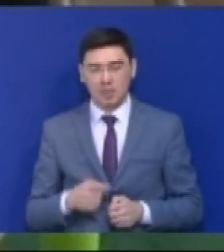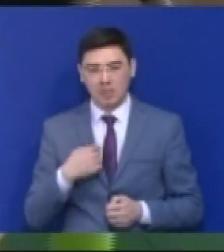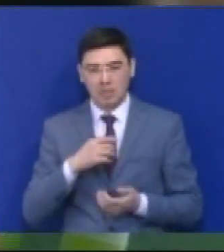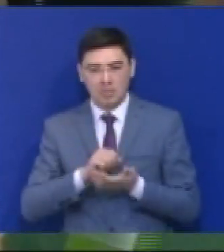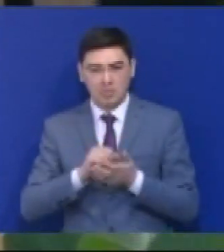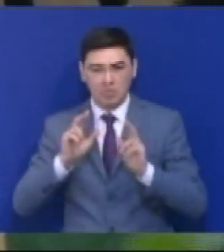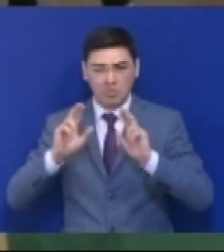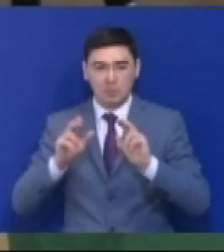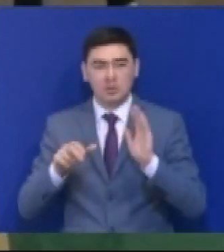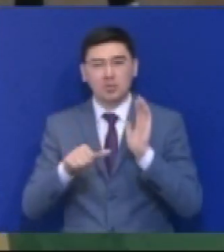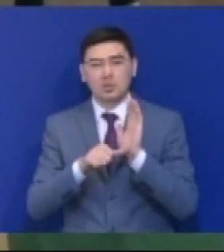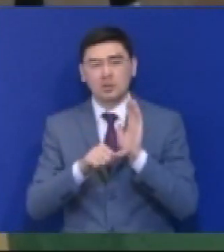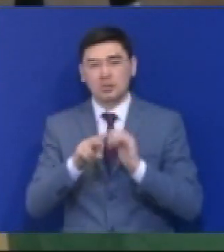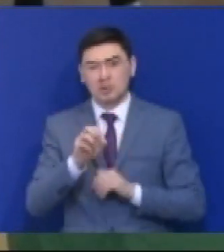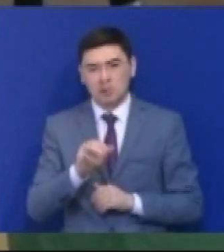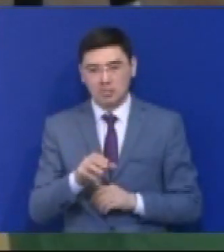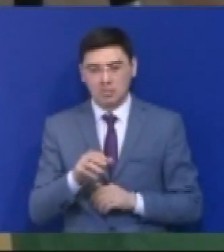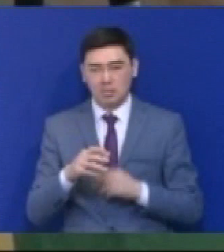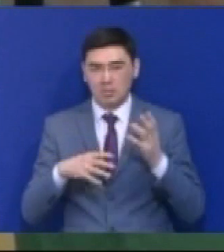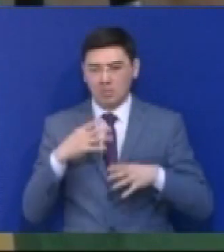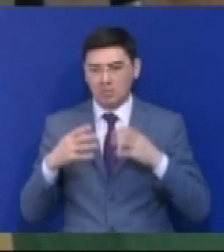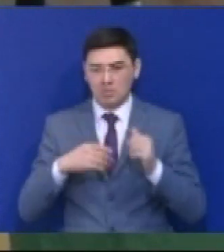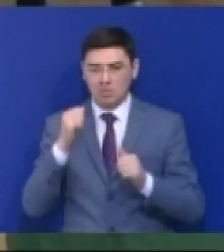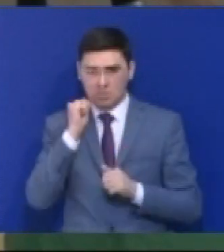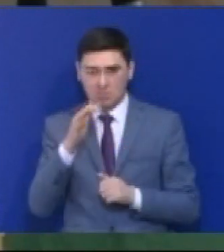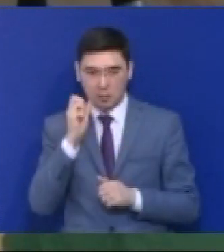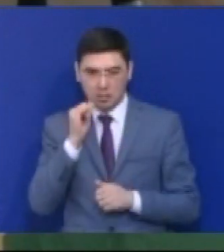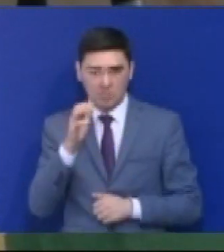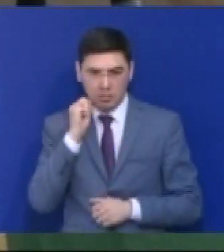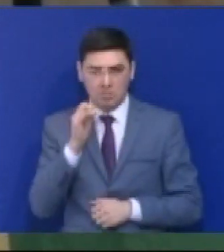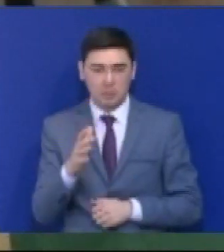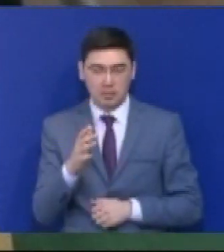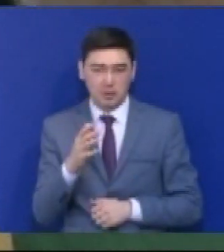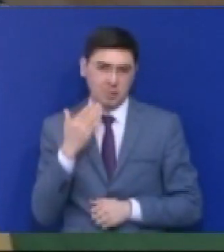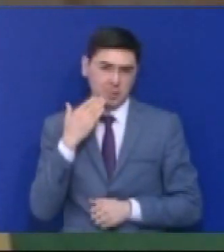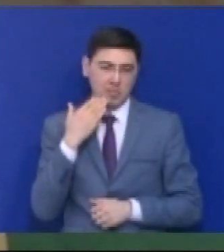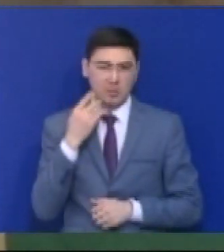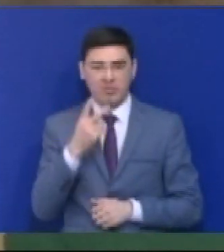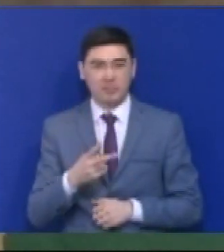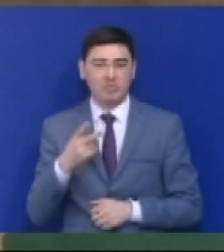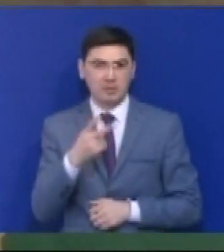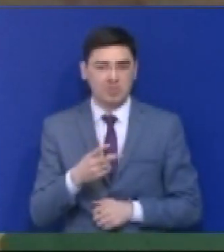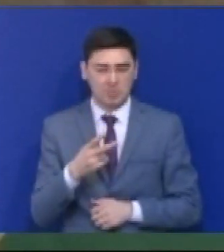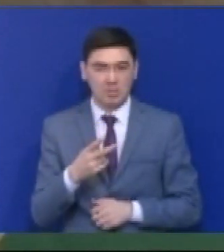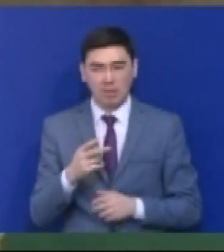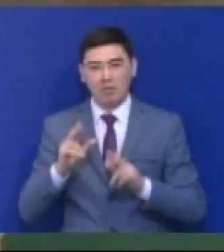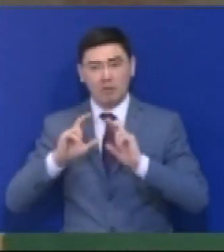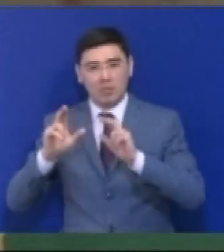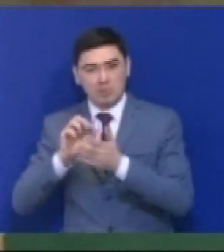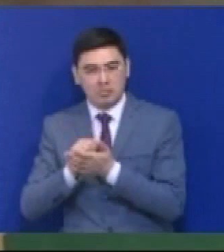лет. Тренируемся мы каждый день, примерно по 2 часа. Мне очень нравится заниматься